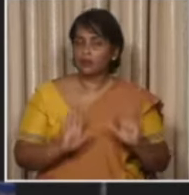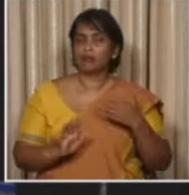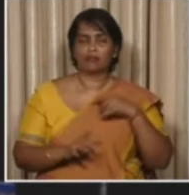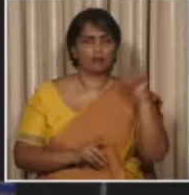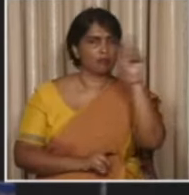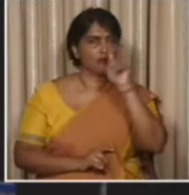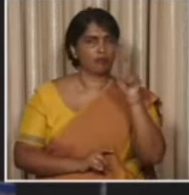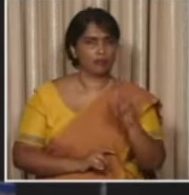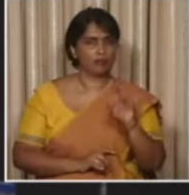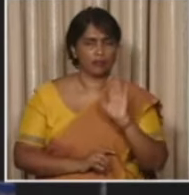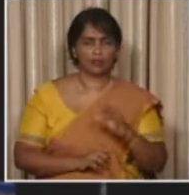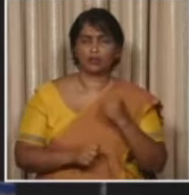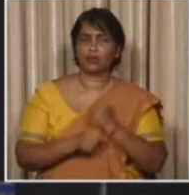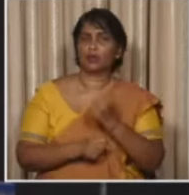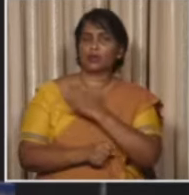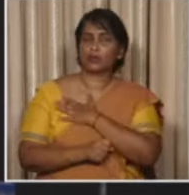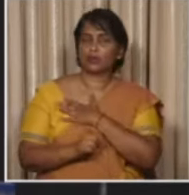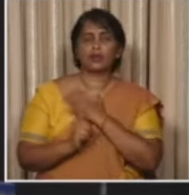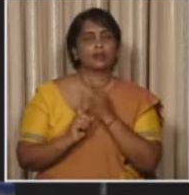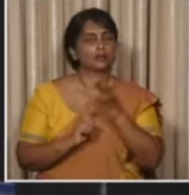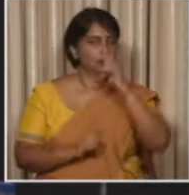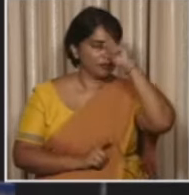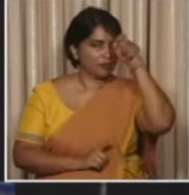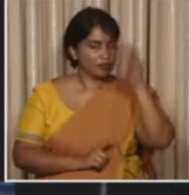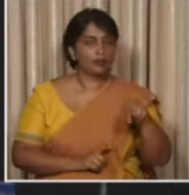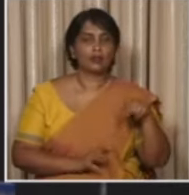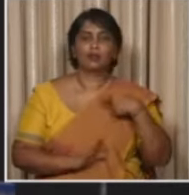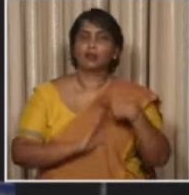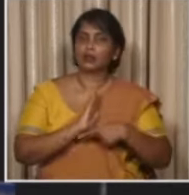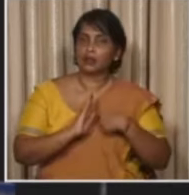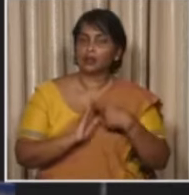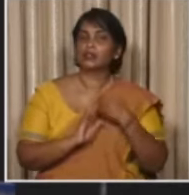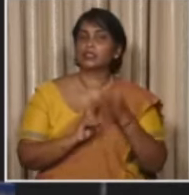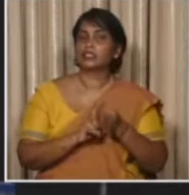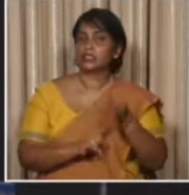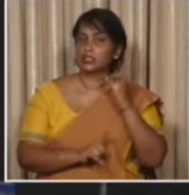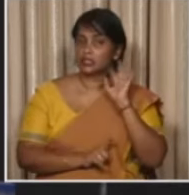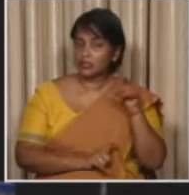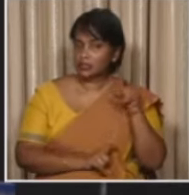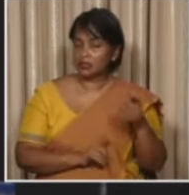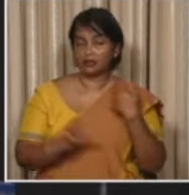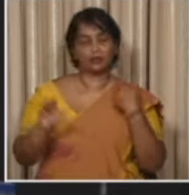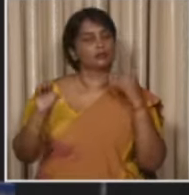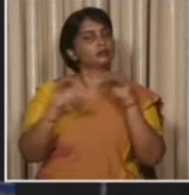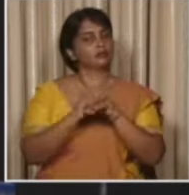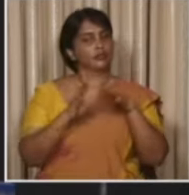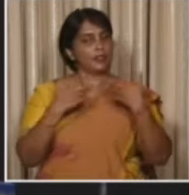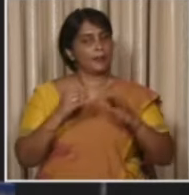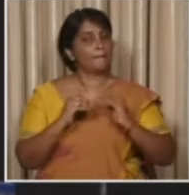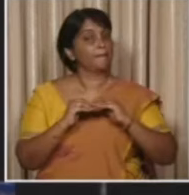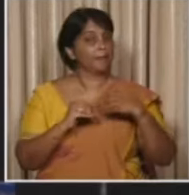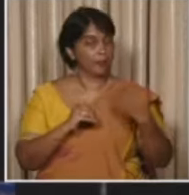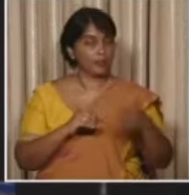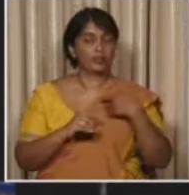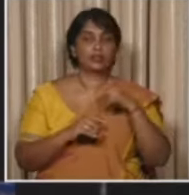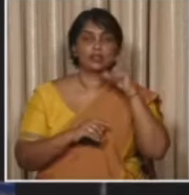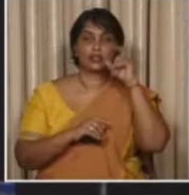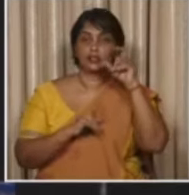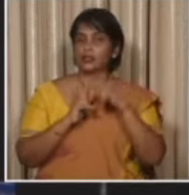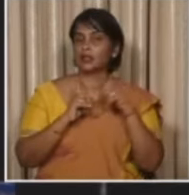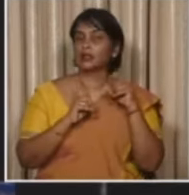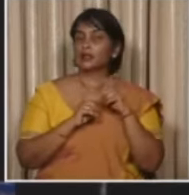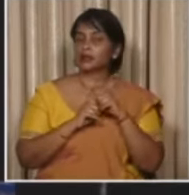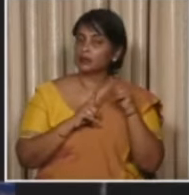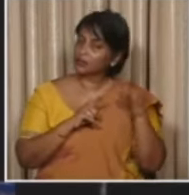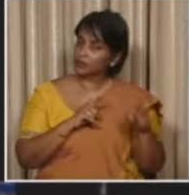තමයි ගෝඨාභය රාජපක්ෂ මැතිතුමා මේ රටේ විධායක ජනාධිපතිවරයා බවට පත් වුණාගෙන් පස්සේ අපරාධ පරීක්ෂණ